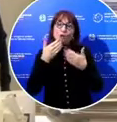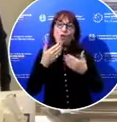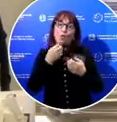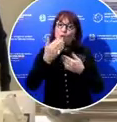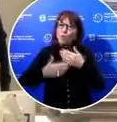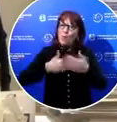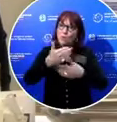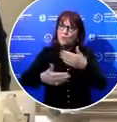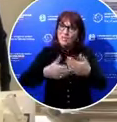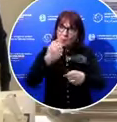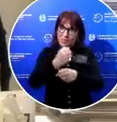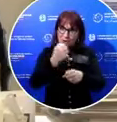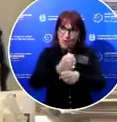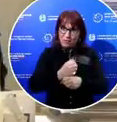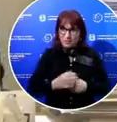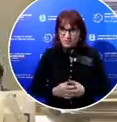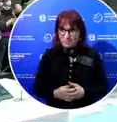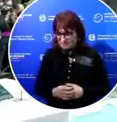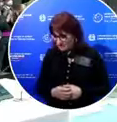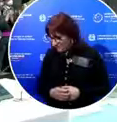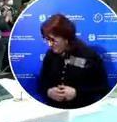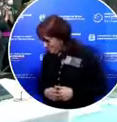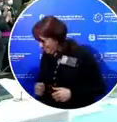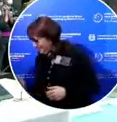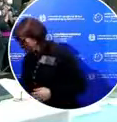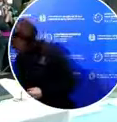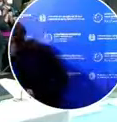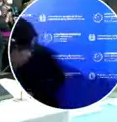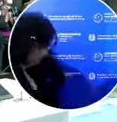buon proseguimento di lavori.